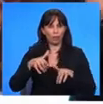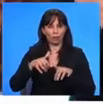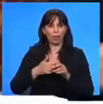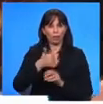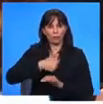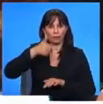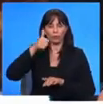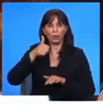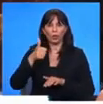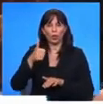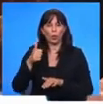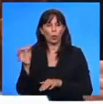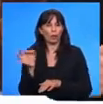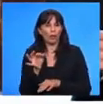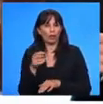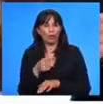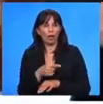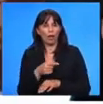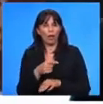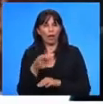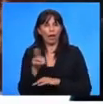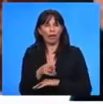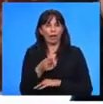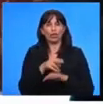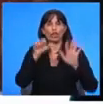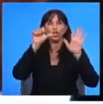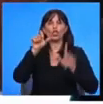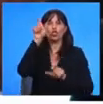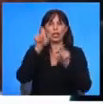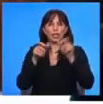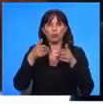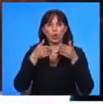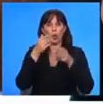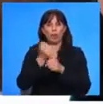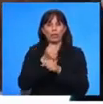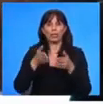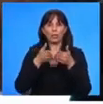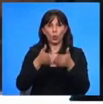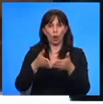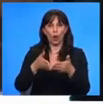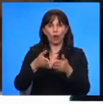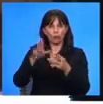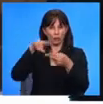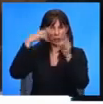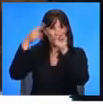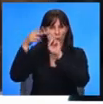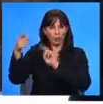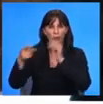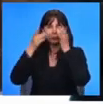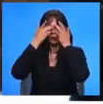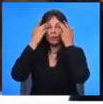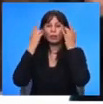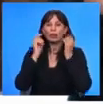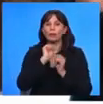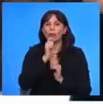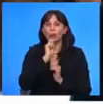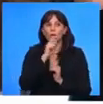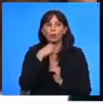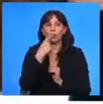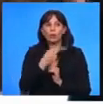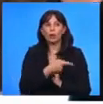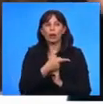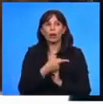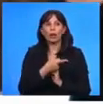הערג של אותם 6 אזרחים, ואז הוא אמר, ואז שאל אותה, אני יושב ומראיין, אבל גם אתם הפלתם כמה קופסאות של הספקה,